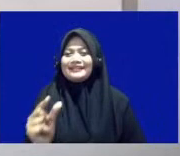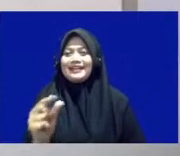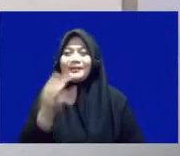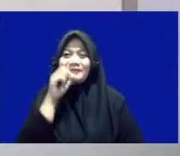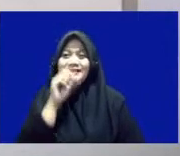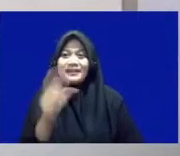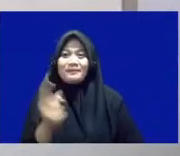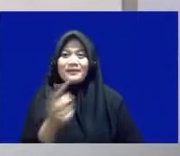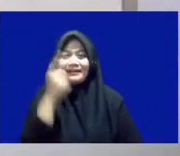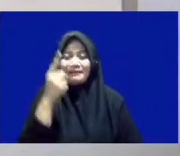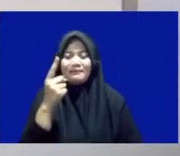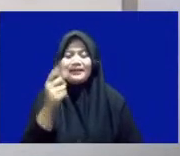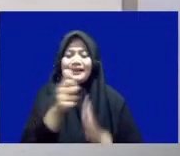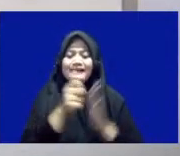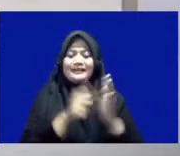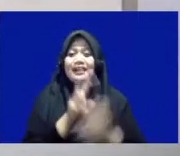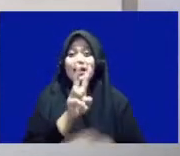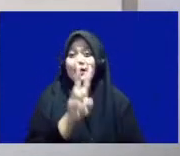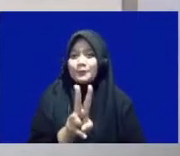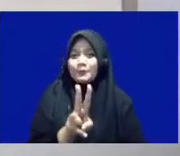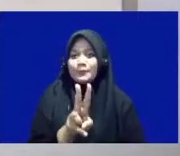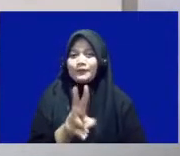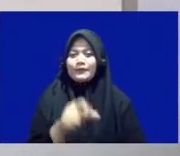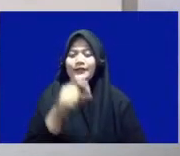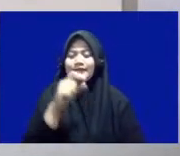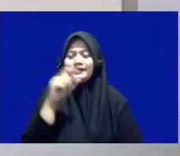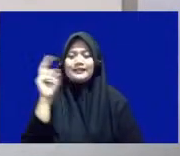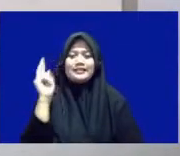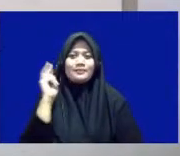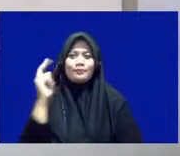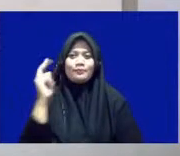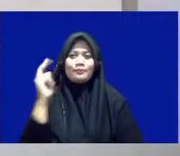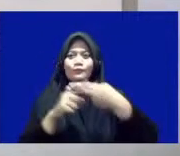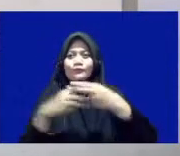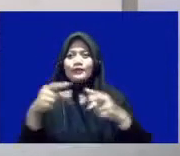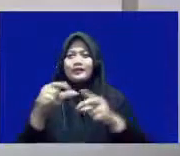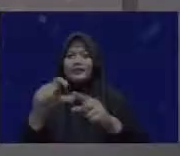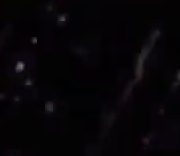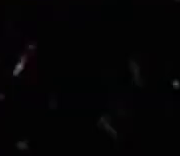For Mrs. Ferida, the time is yours.